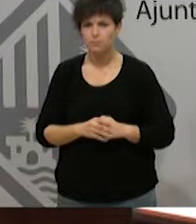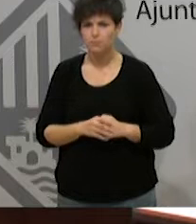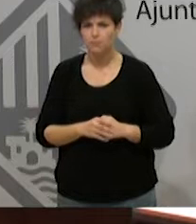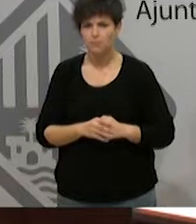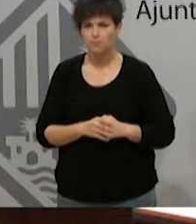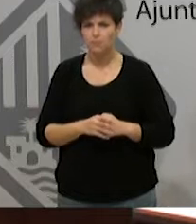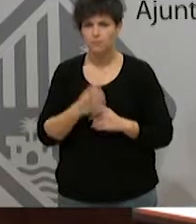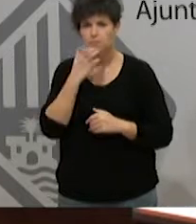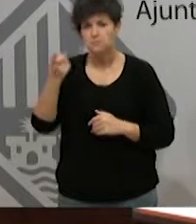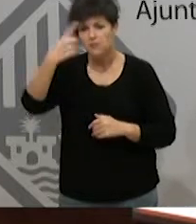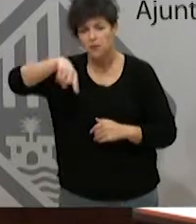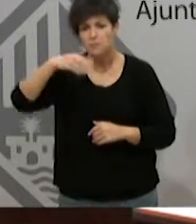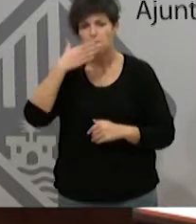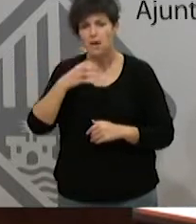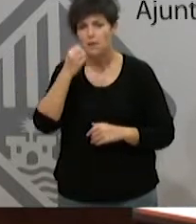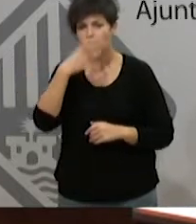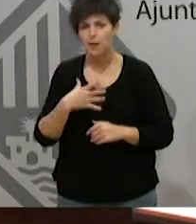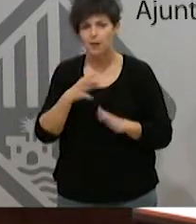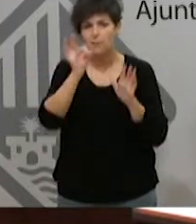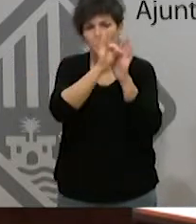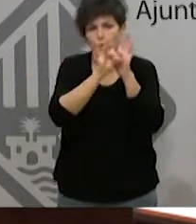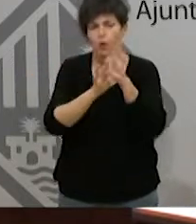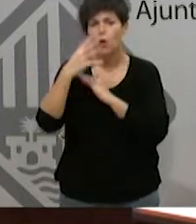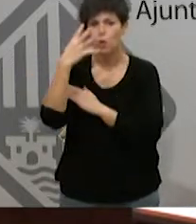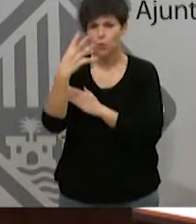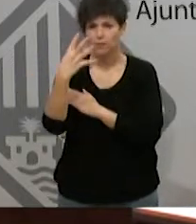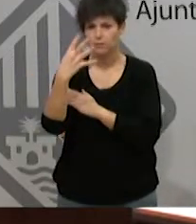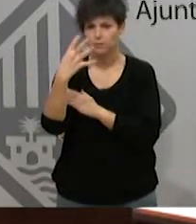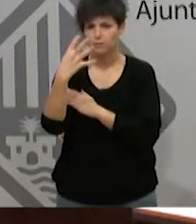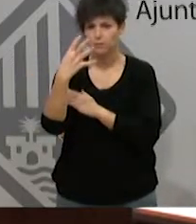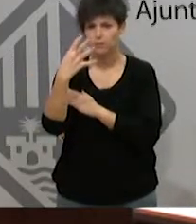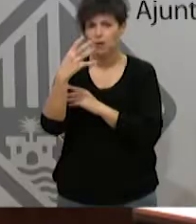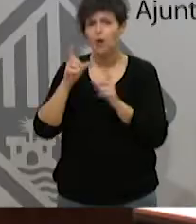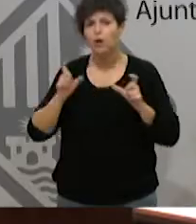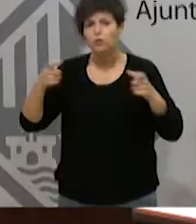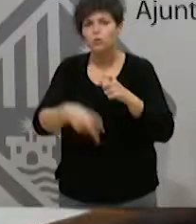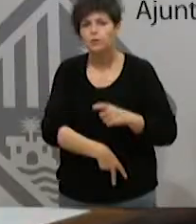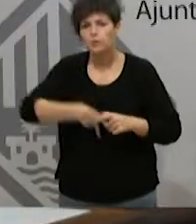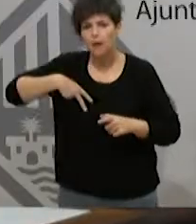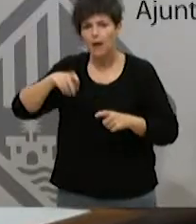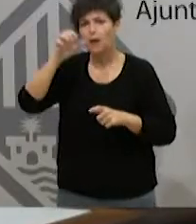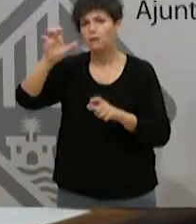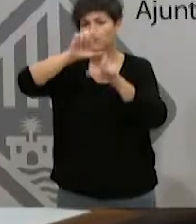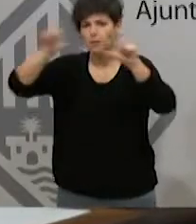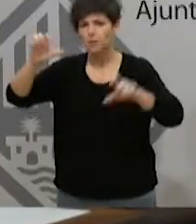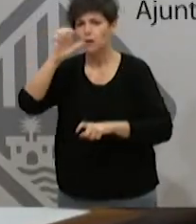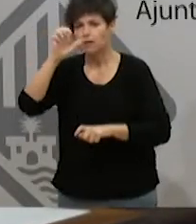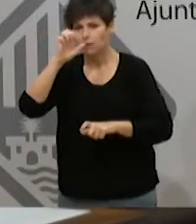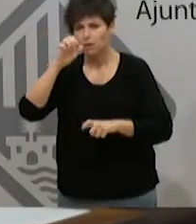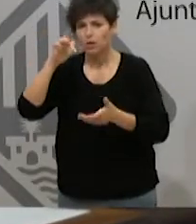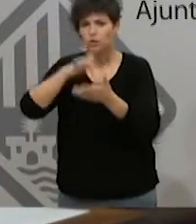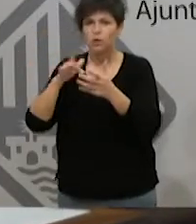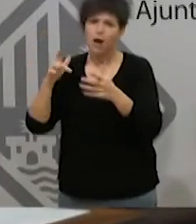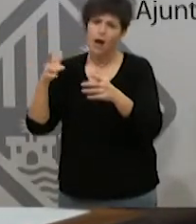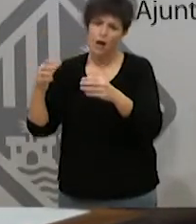Si us sembla, els quatre primers punts de la Junta General de Maia els passarem a votar